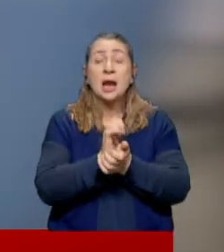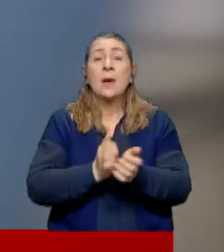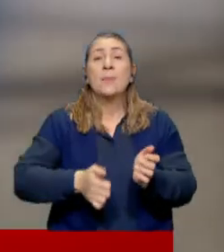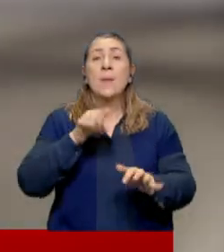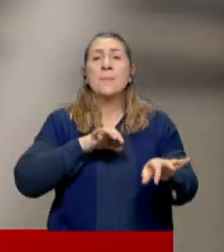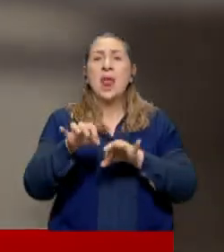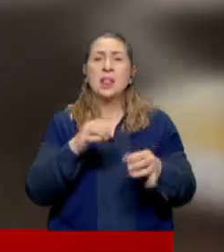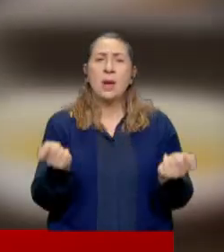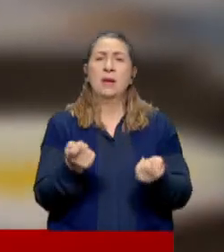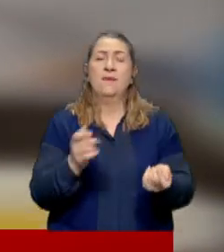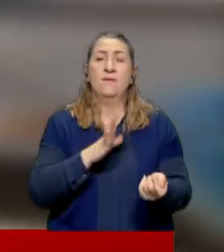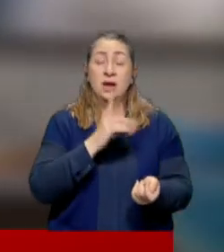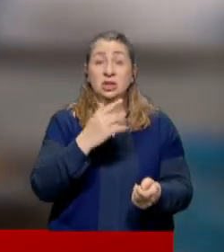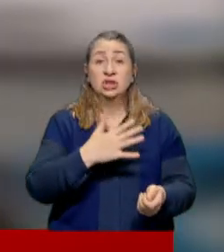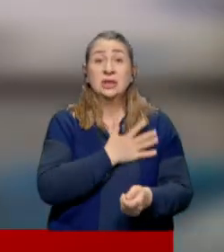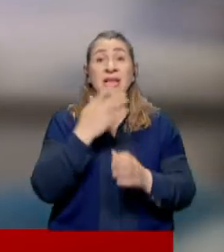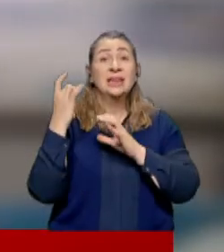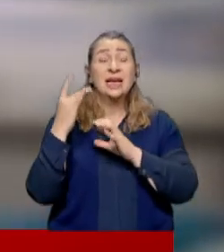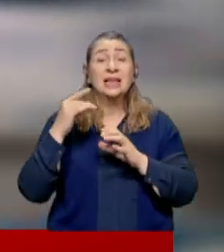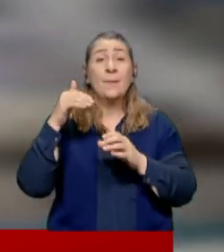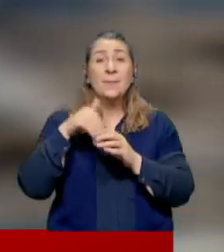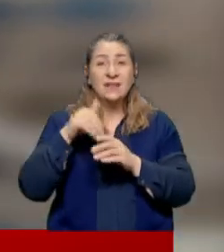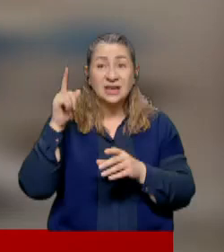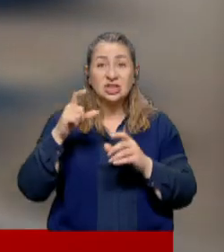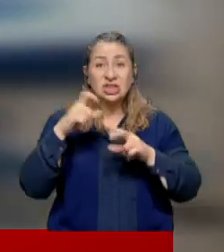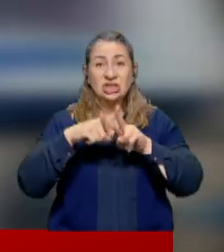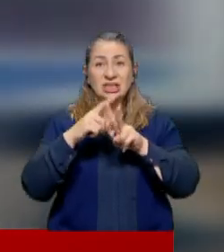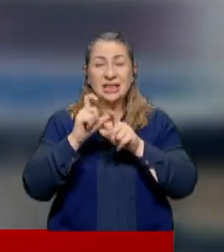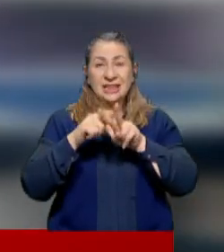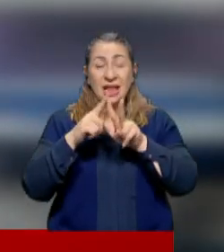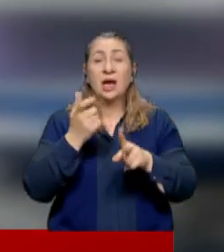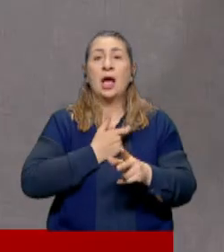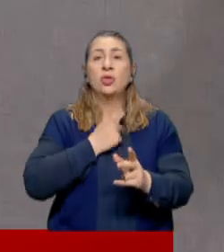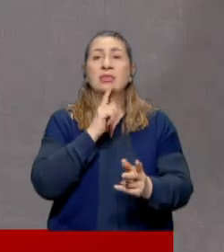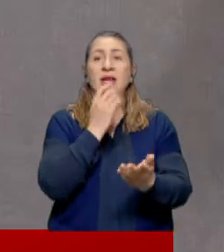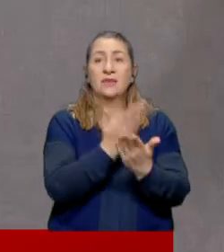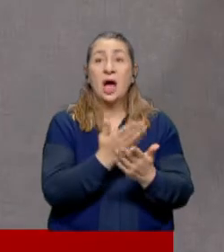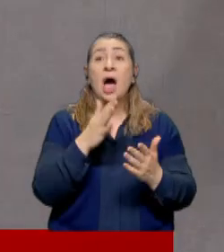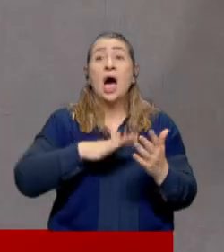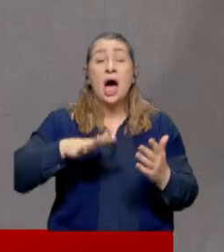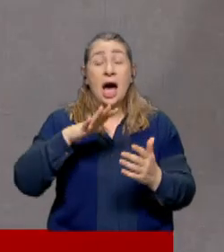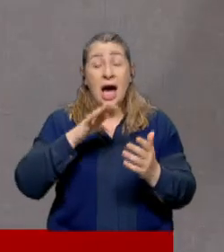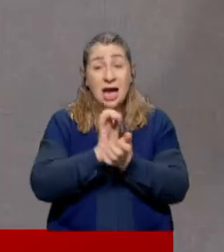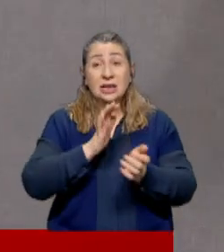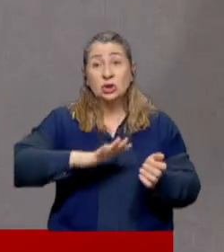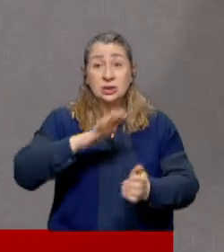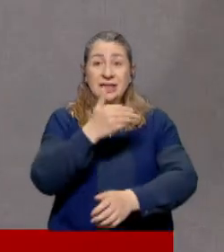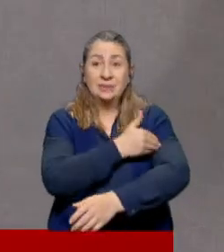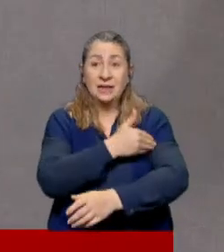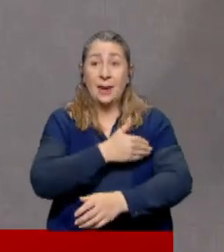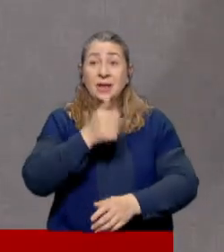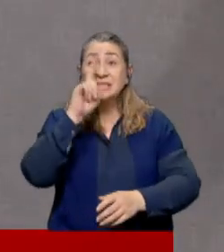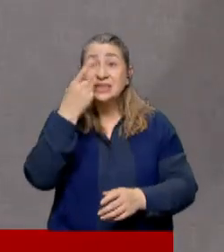planlama aşamasında dedi. CHP Tekirdağ Milletvekili Candan Yücer de kanun teklifi verdi. Aile Sosyal Hizmetler Bakanlığı